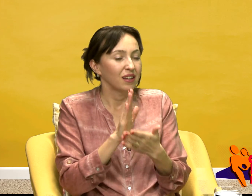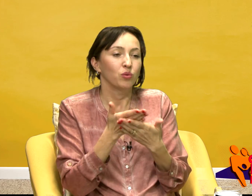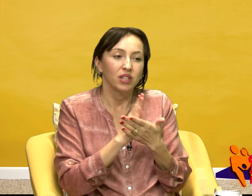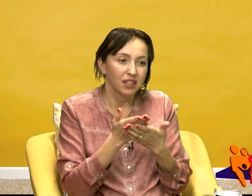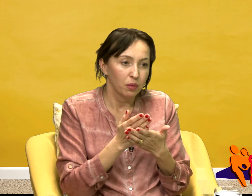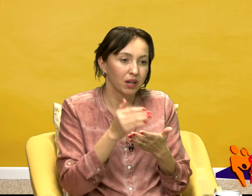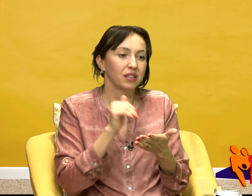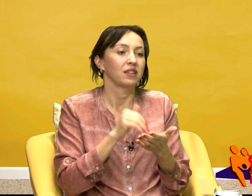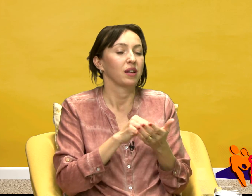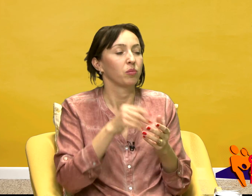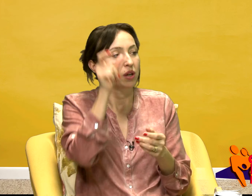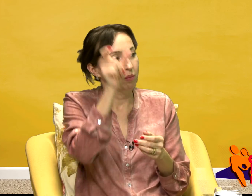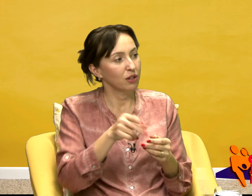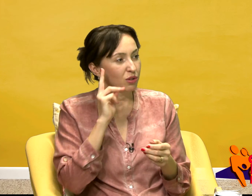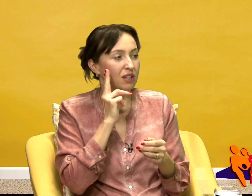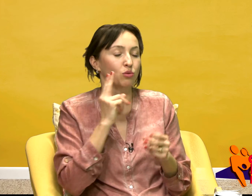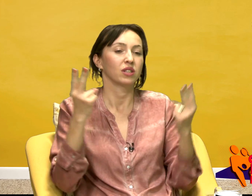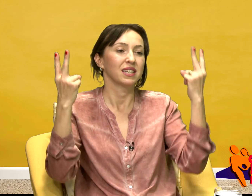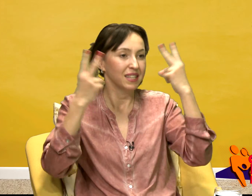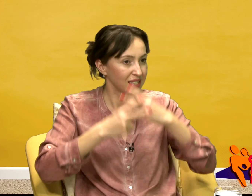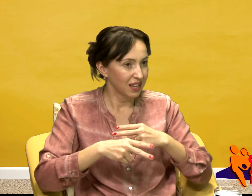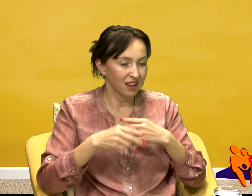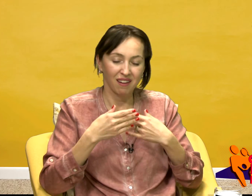mai simplu pentru toată lumea, s-ar face o legătură